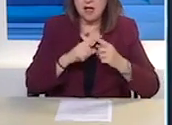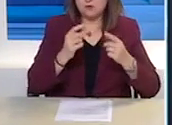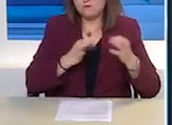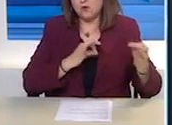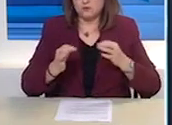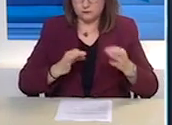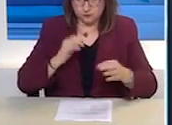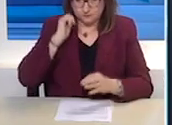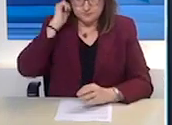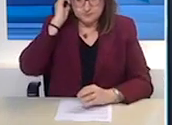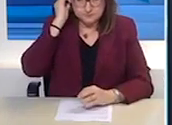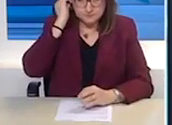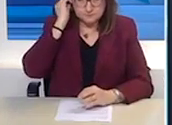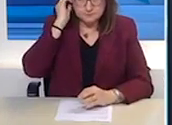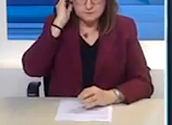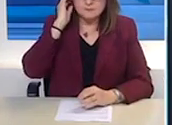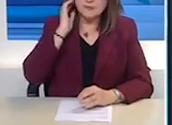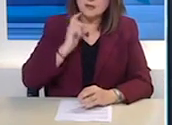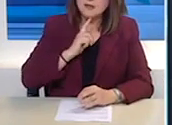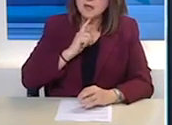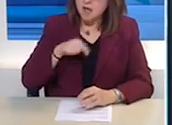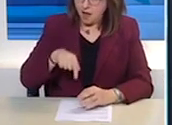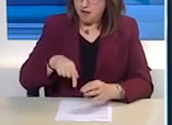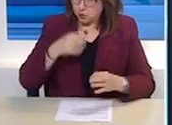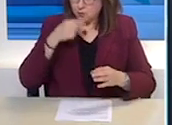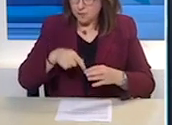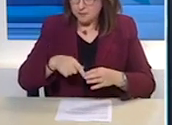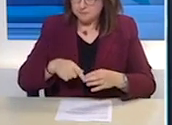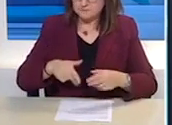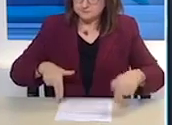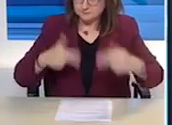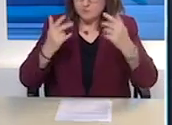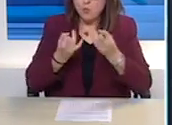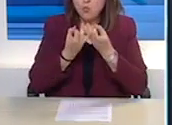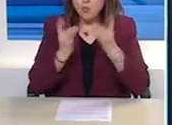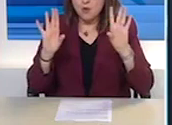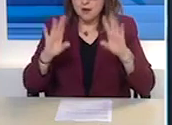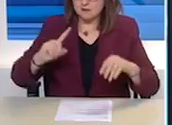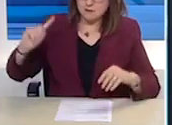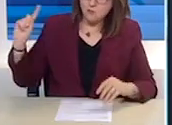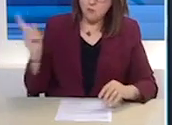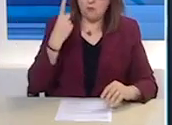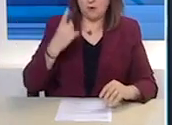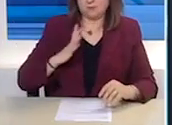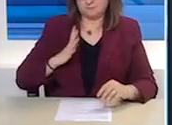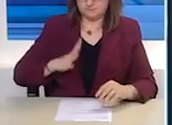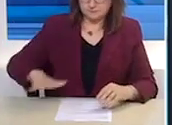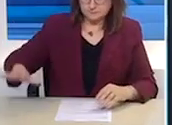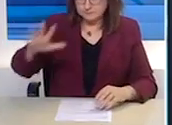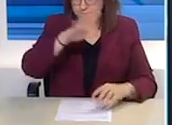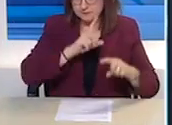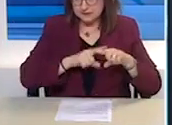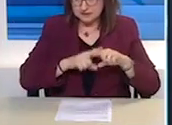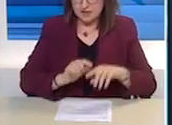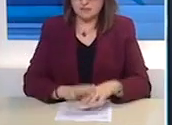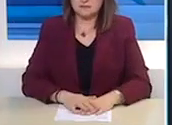αυτή η υπηρεσία, όπως και όλες οι άλλες υπηρεσίες που αναφέρουμε σήμερα, θα είναι δωρεάν για όλους τους πολίτες. Οι γιατροί των